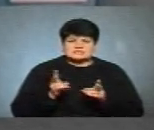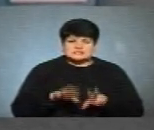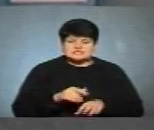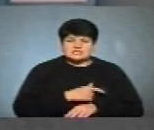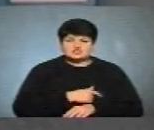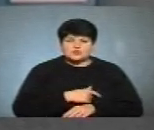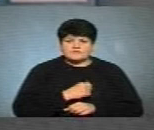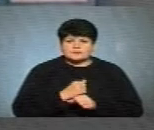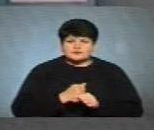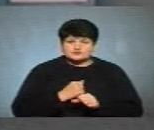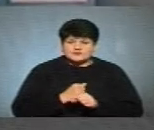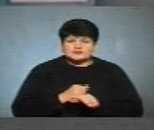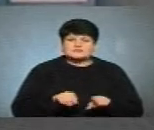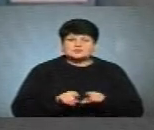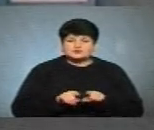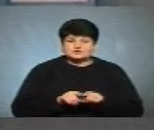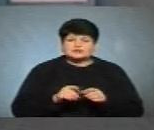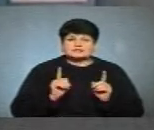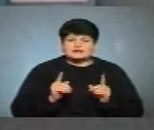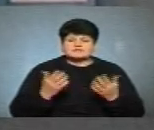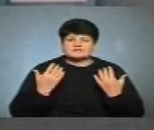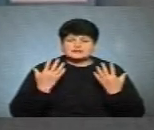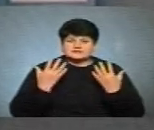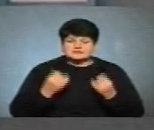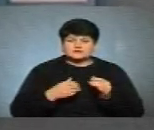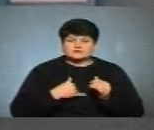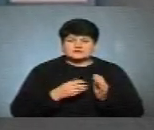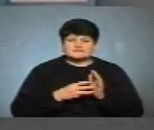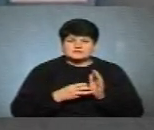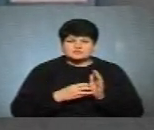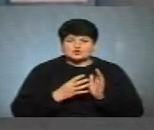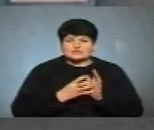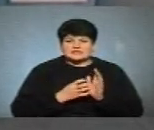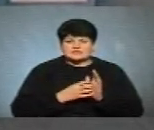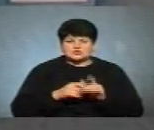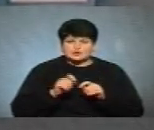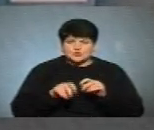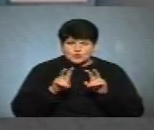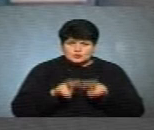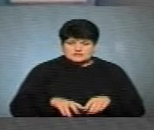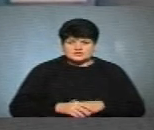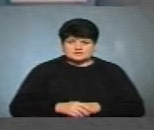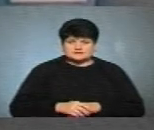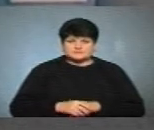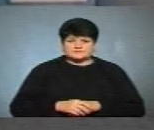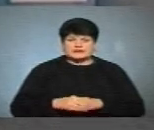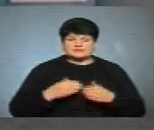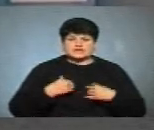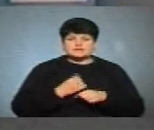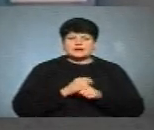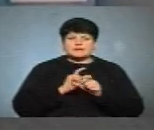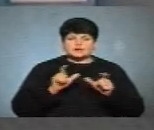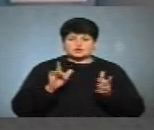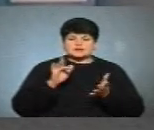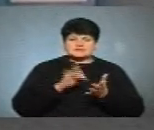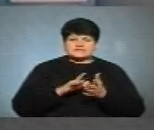чергові працювати. Але все одно, і навіть на вихідних, у нас 800-900 досліджень. Але наш лабораторний